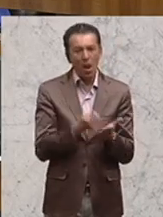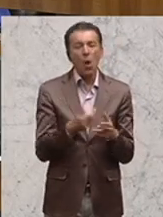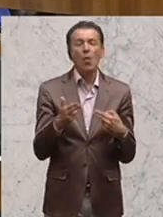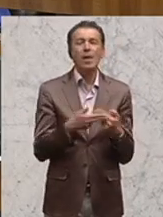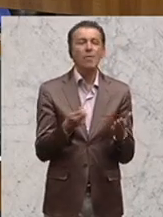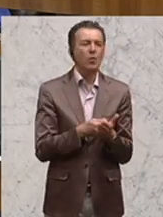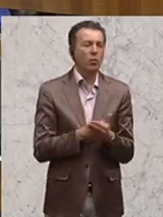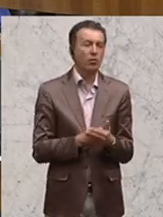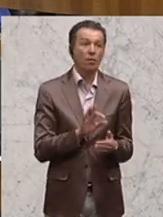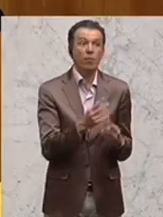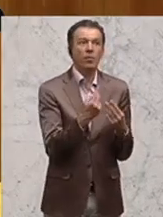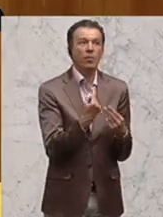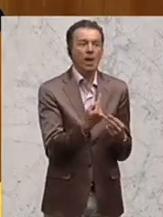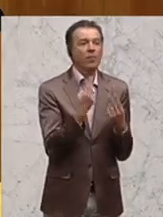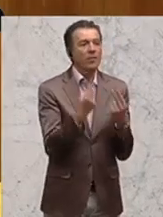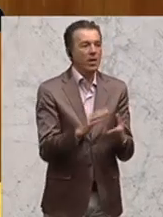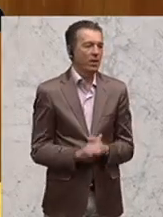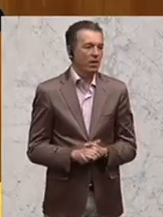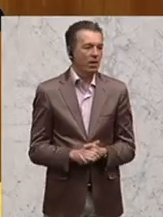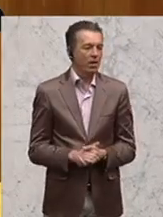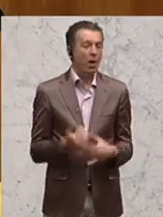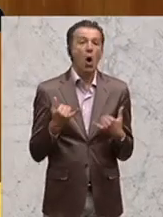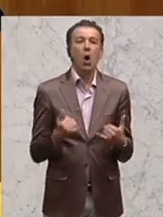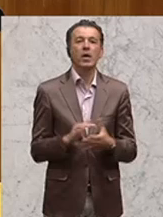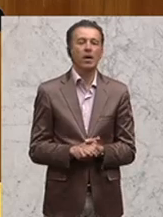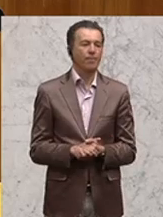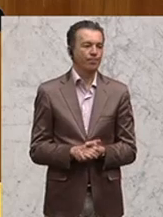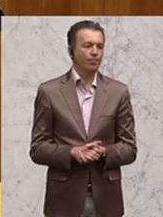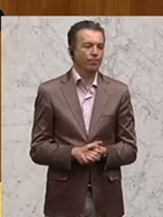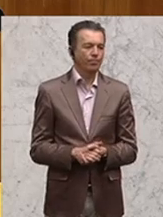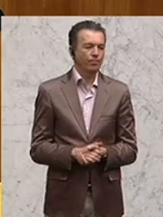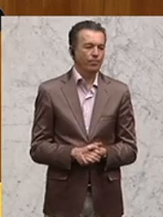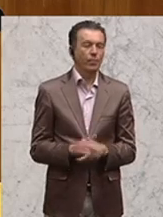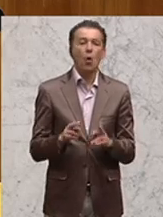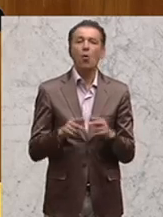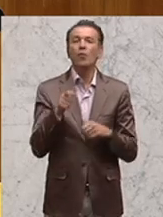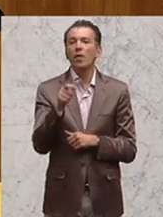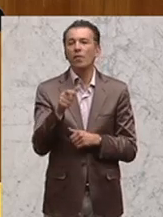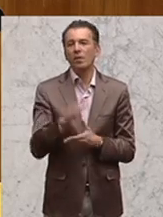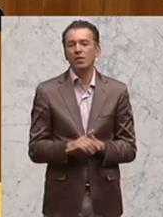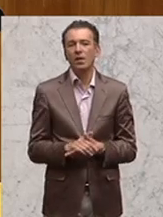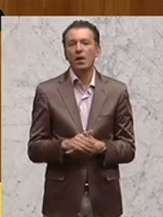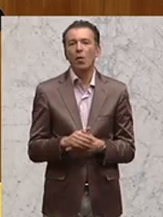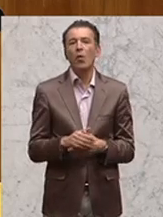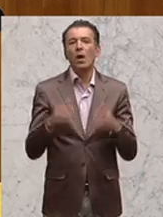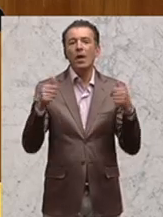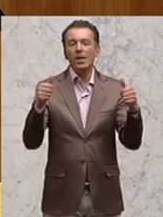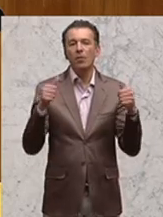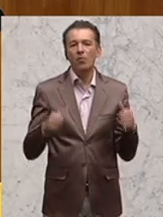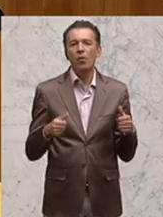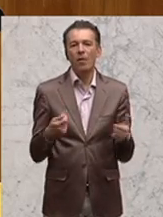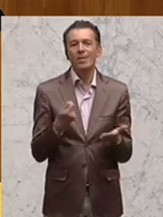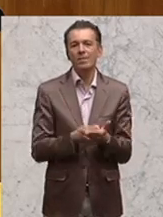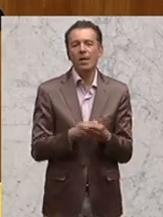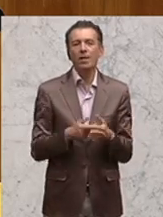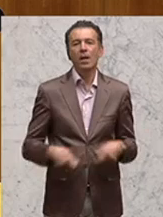Lohnnebenkosten, weil Ihnen die so wichtig sind. Abgesehen davon, wir haben heuer bei der Unfallversicherung, beim Insolvenzentgelt, wo sehr wohl